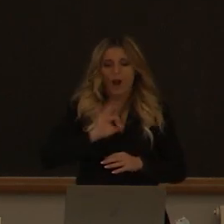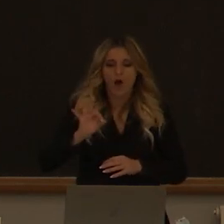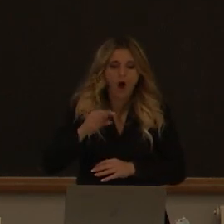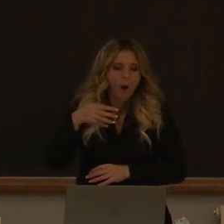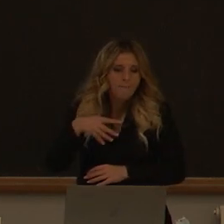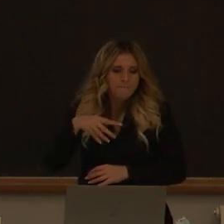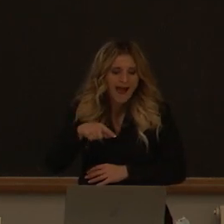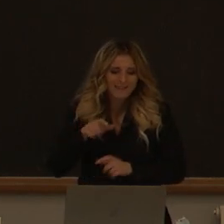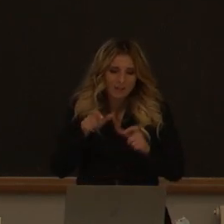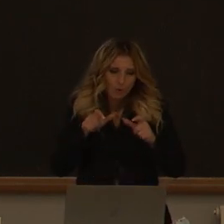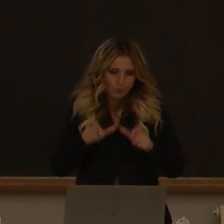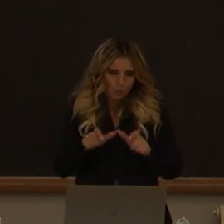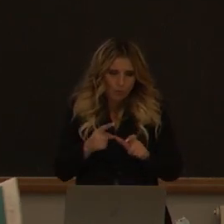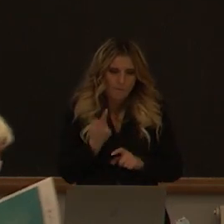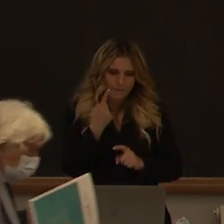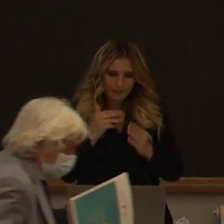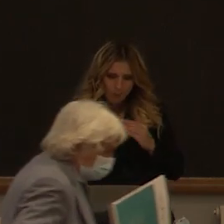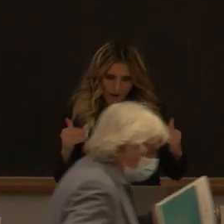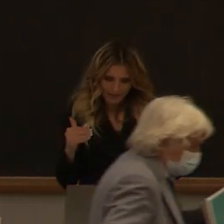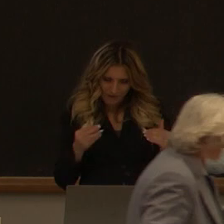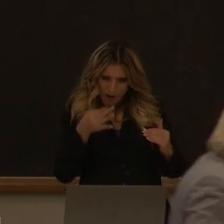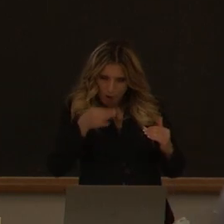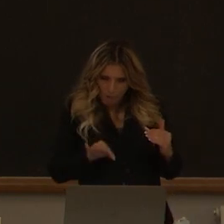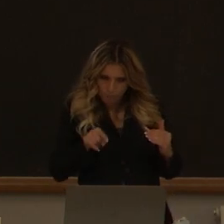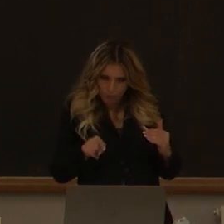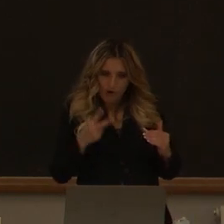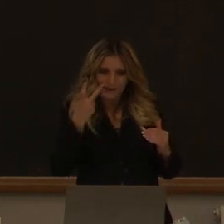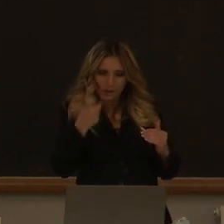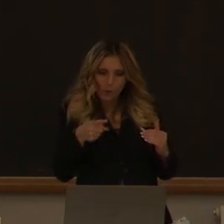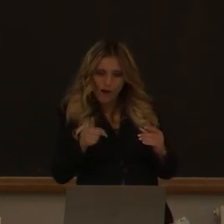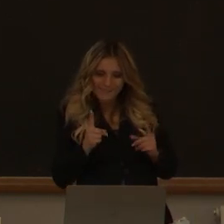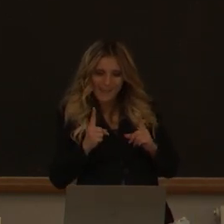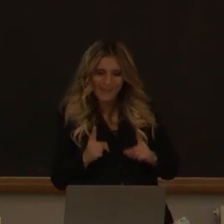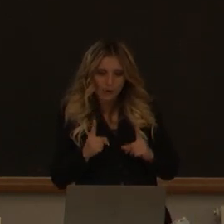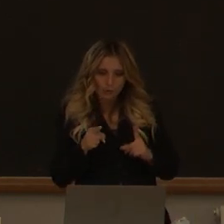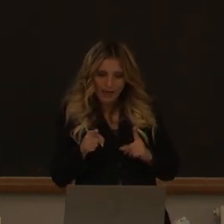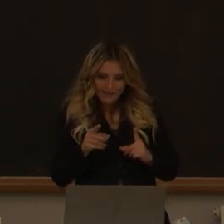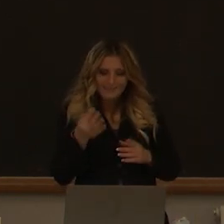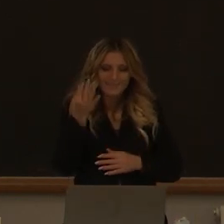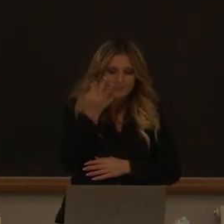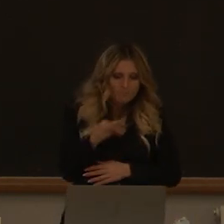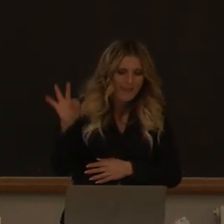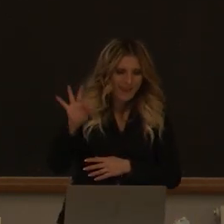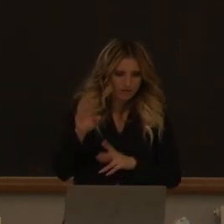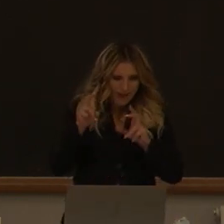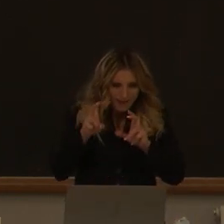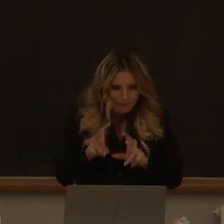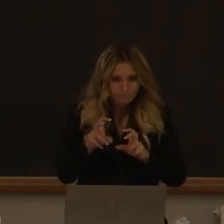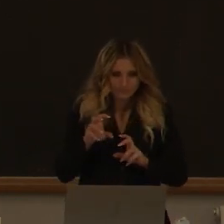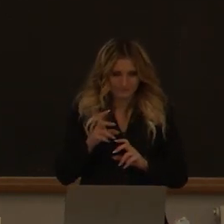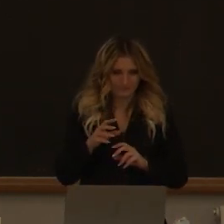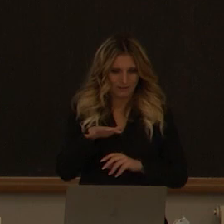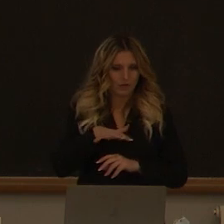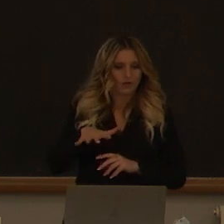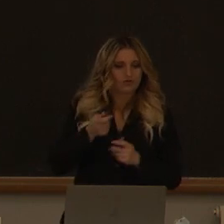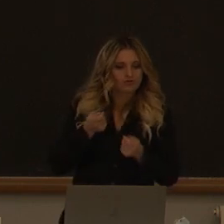master, diciamo, specifico di primo livello, e che riguardano il naturalista come specialista in analisi e gestione dell'ambiente, il tecnico